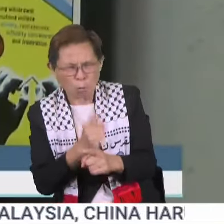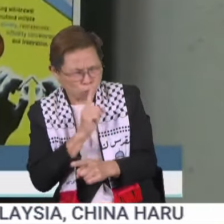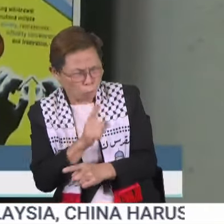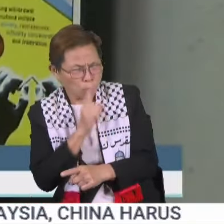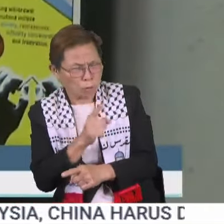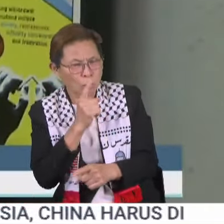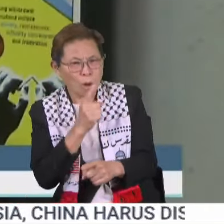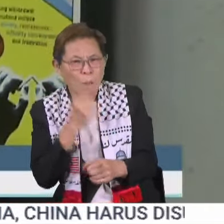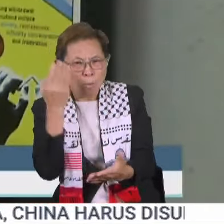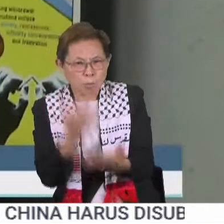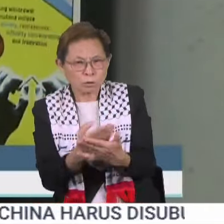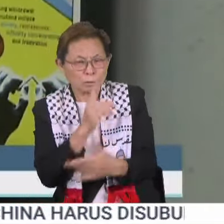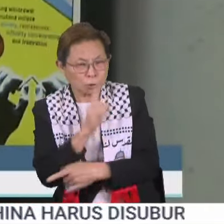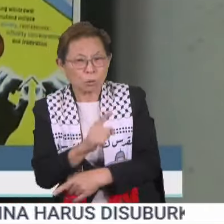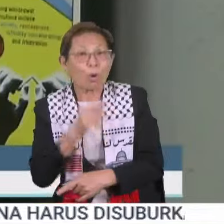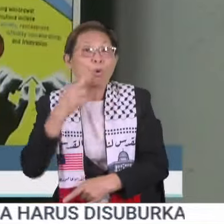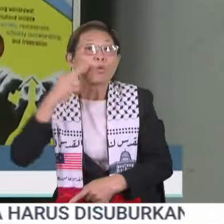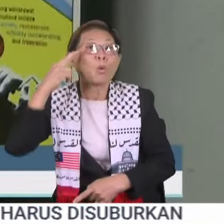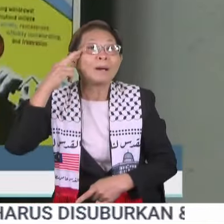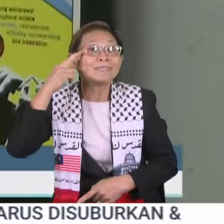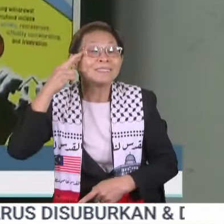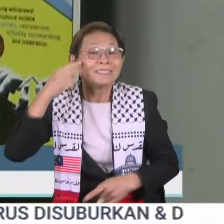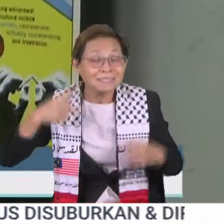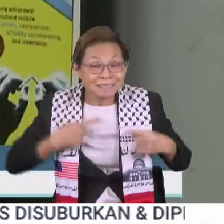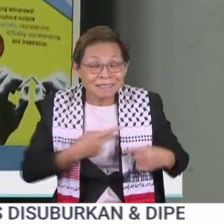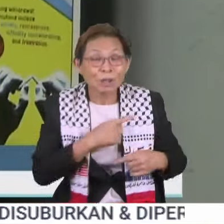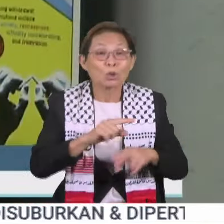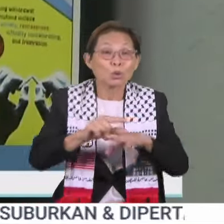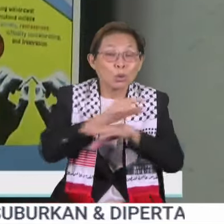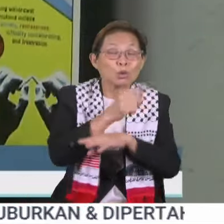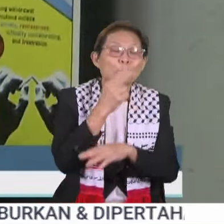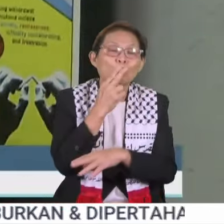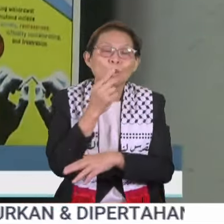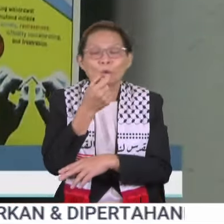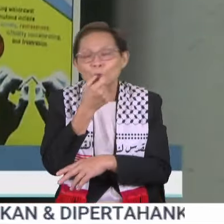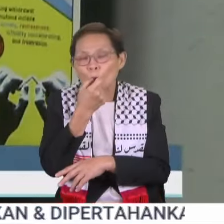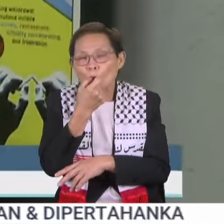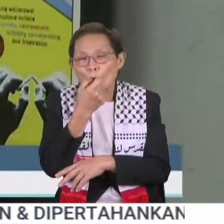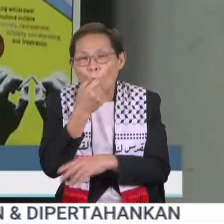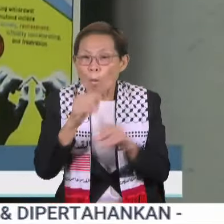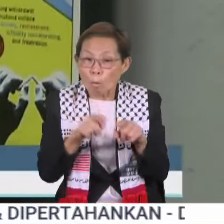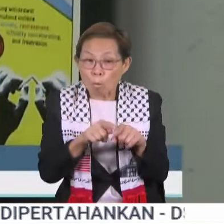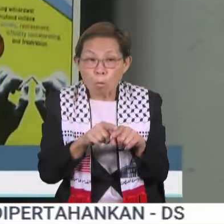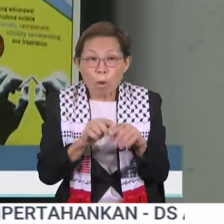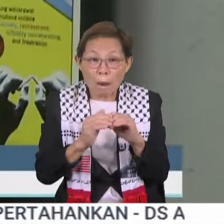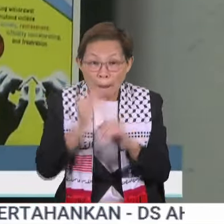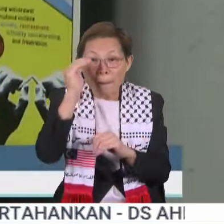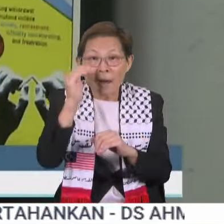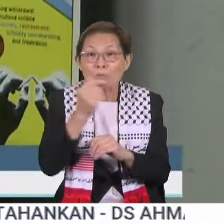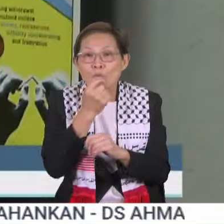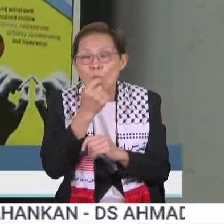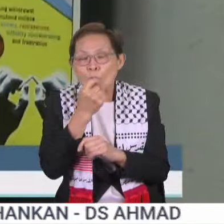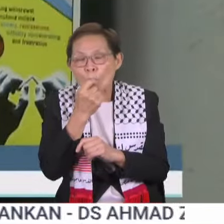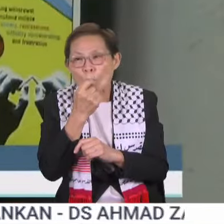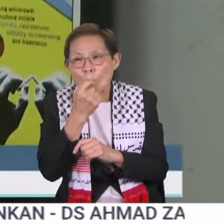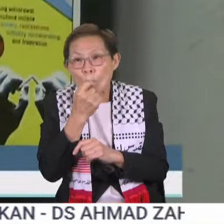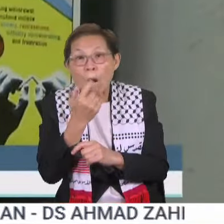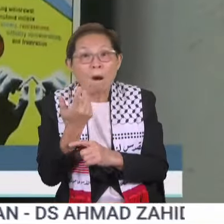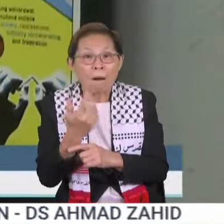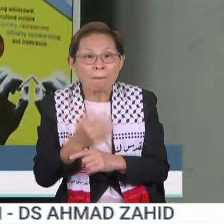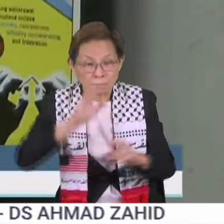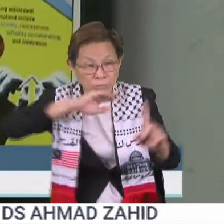iaitu remaja kita menggunakan e-cigarette vaping lebih daripada adult. Jadi mereka menjadi